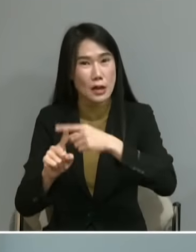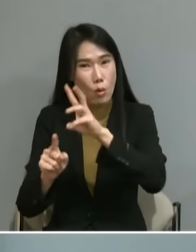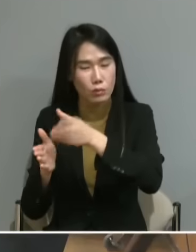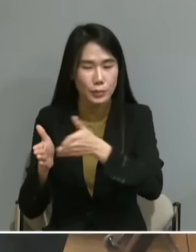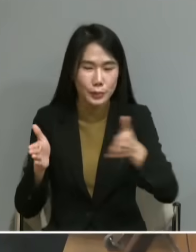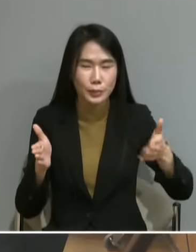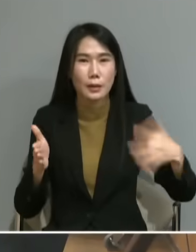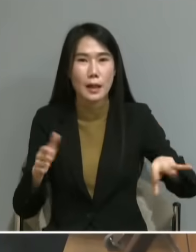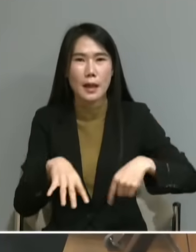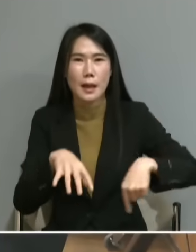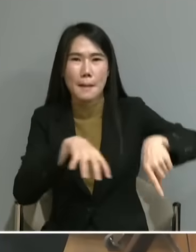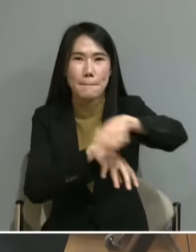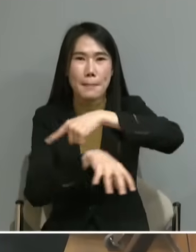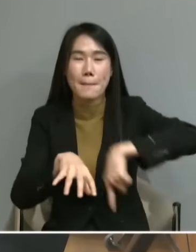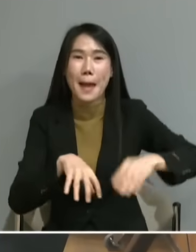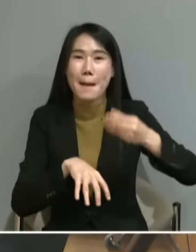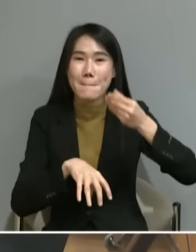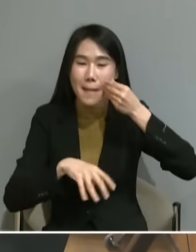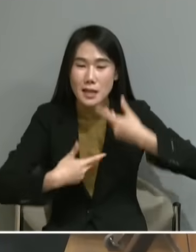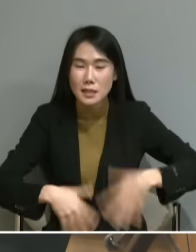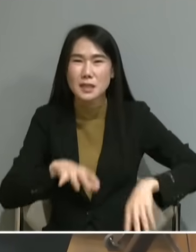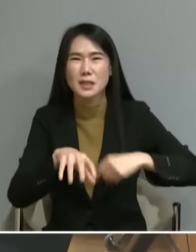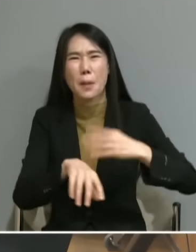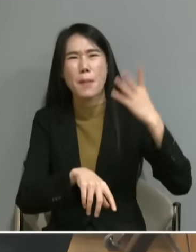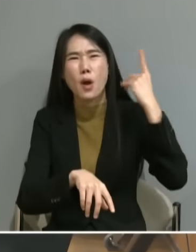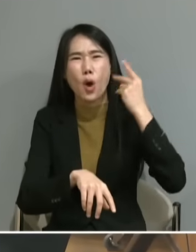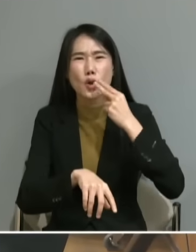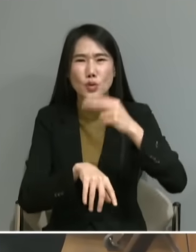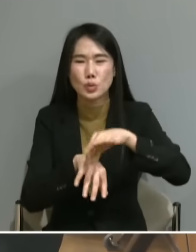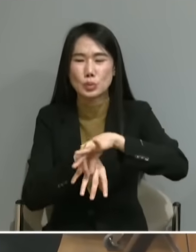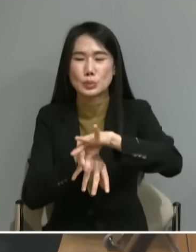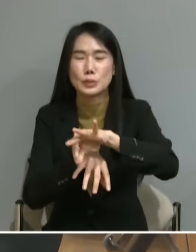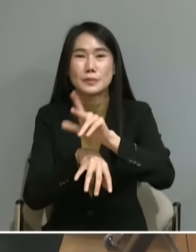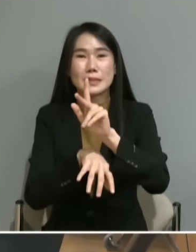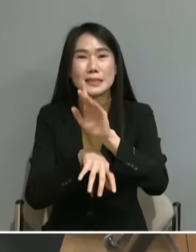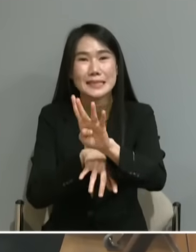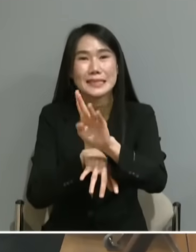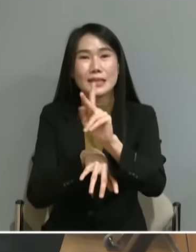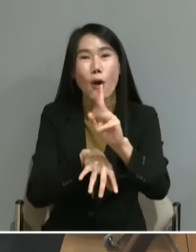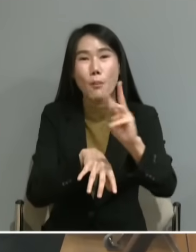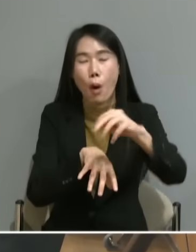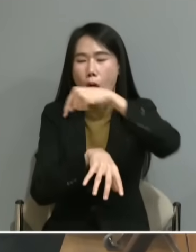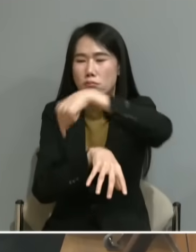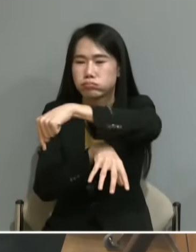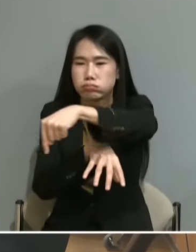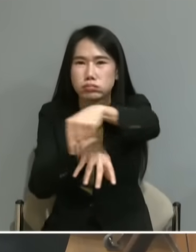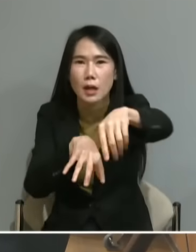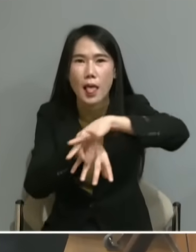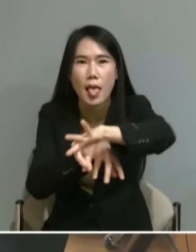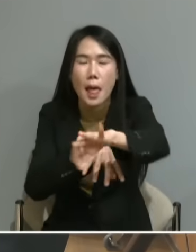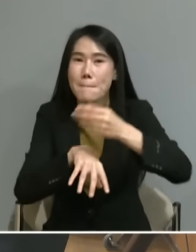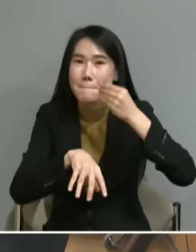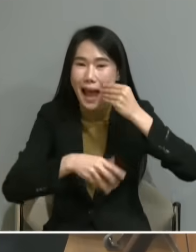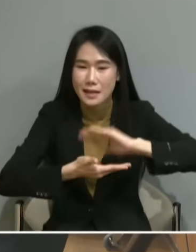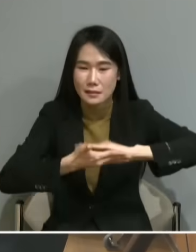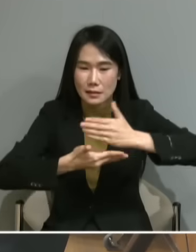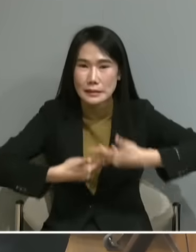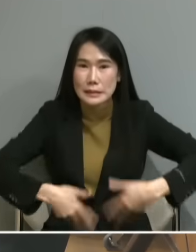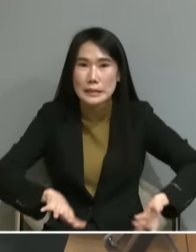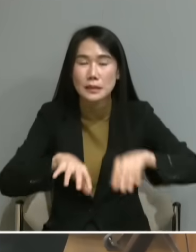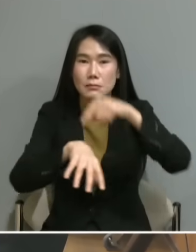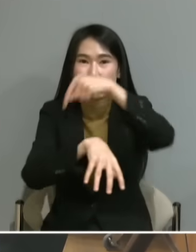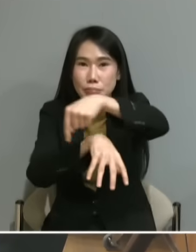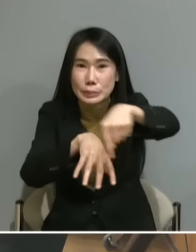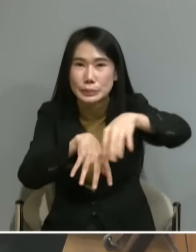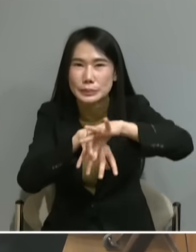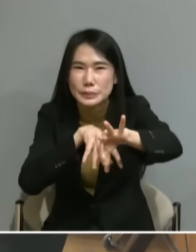ระยะทางในเบื้องต้นเนี่ยเราเคยกำหนดกันว่าจะให้เป็น4 กิโลเมตรนะครับรอบทะเบียนบ้านนะครับเป็นทะเบียนบ้าน